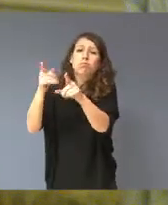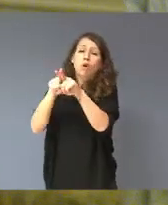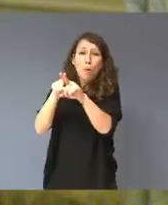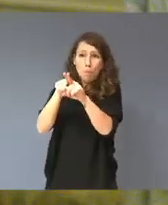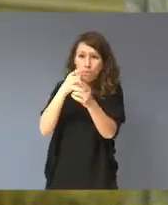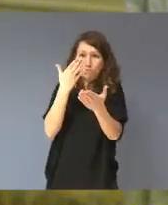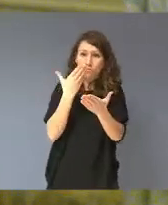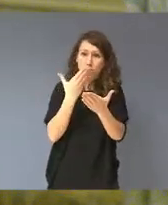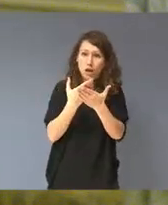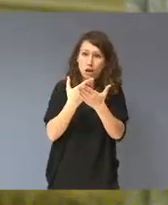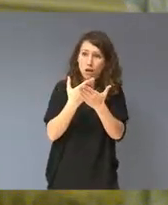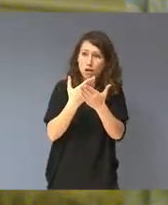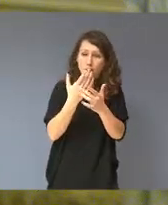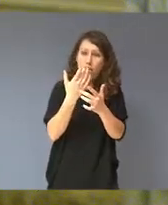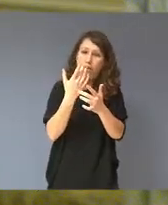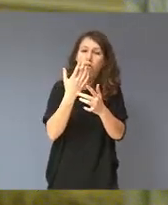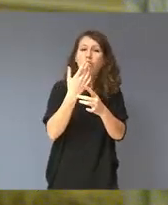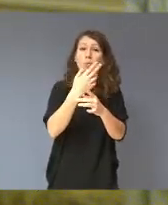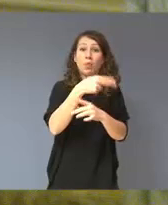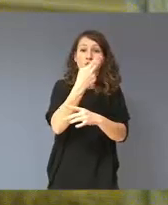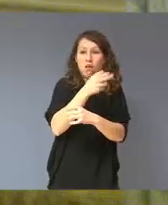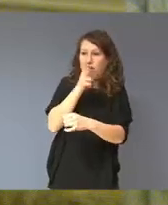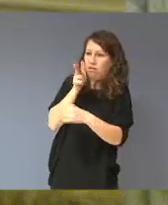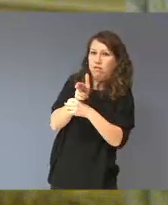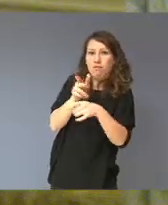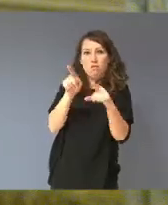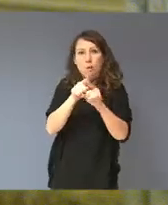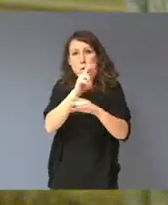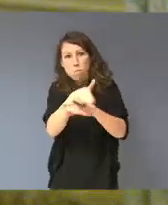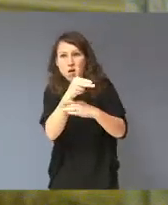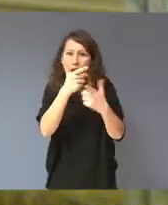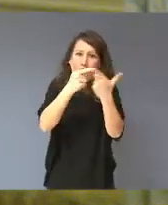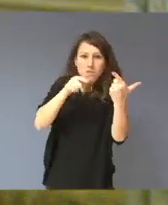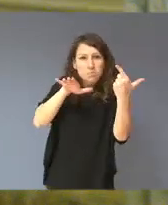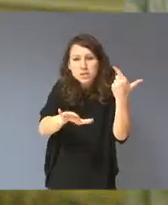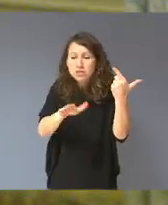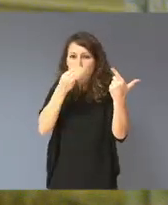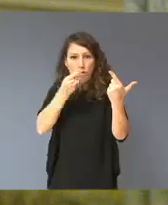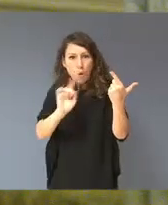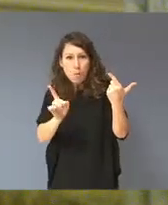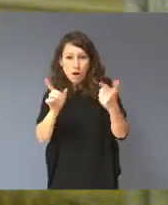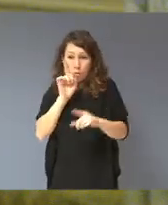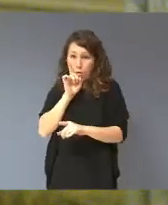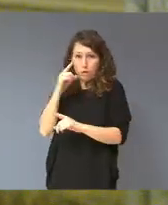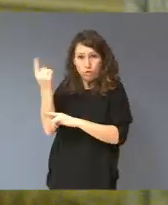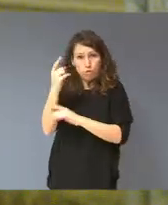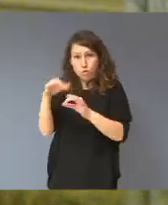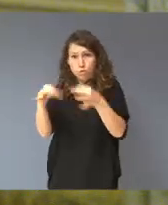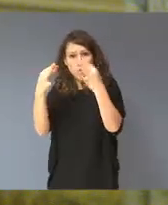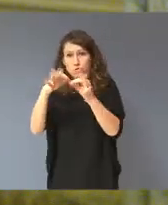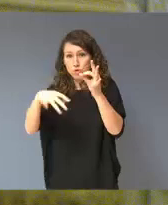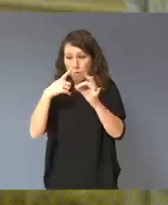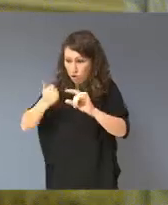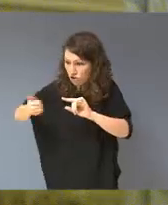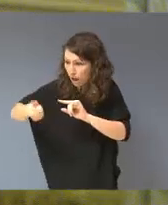puisqu'à chaque fois, une solution est trouvée pour chaque personne. Enfin, en dernier lieu, je voudrais dire que pendant le